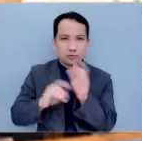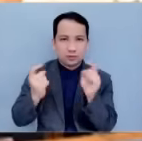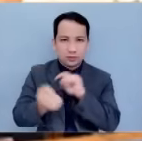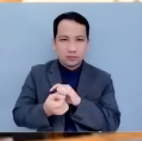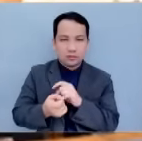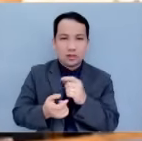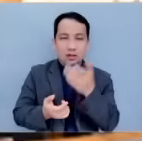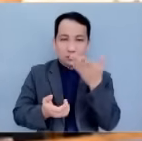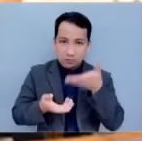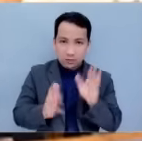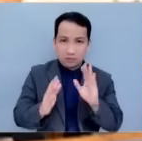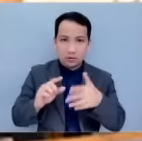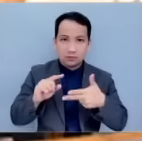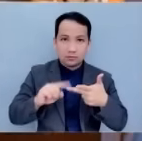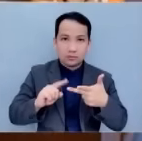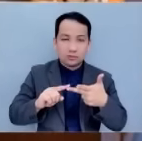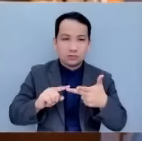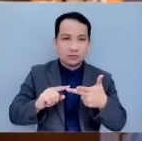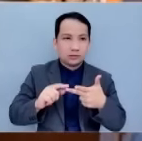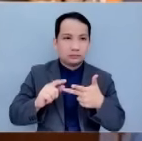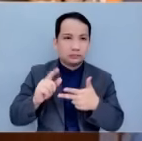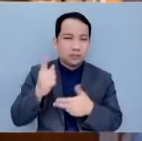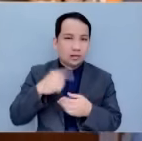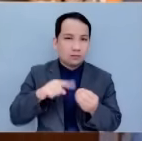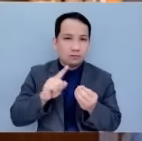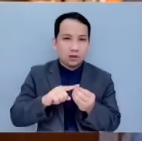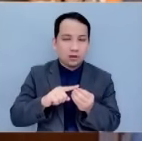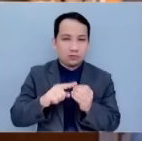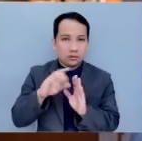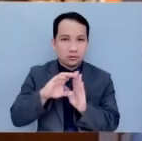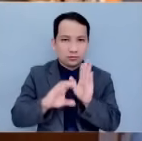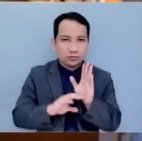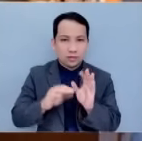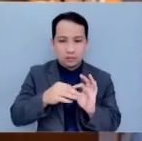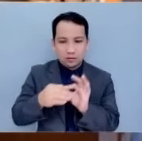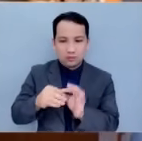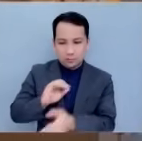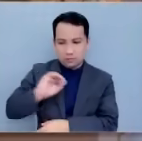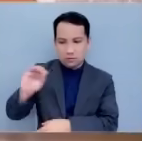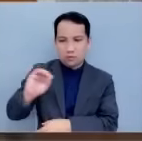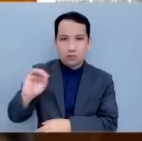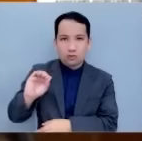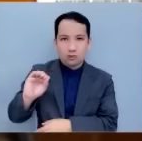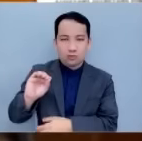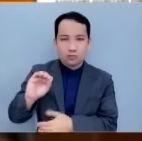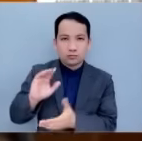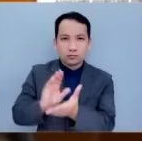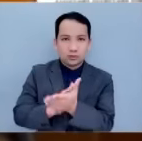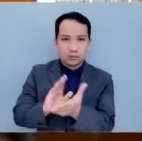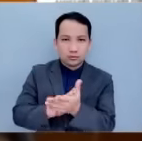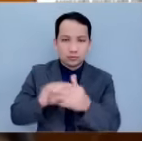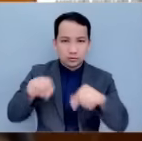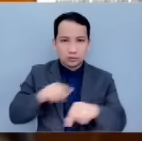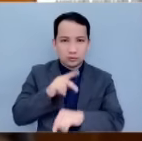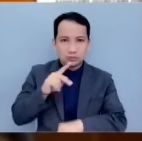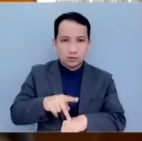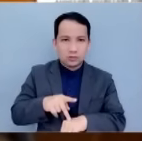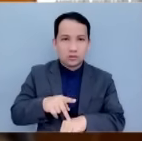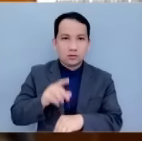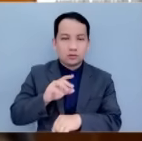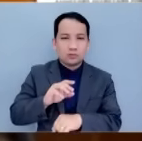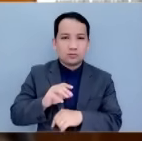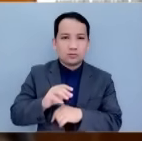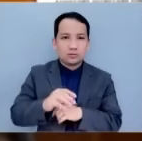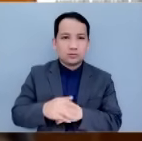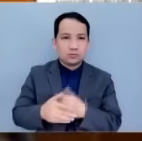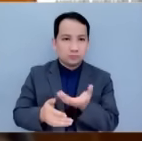ang restrictions ng saligang batas sa pagmamay-ari ng mga eskwelahan sa bansa. The most basic question is, will